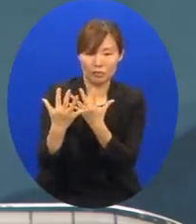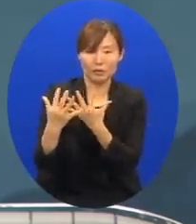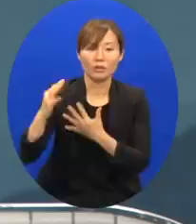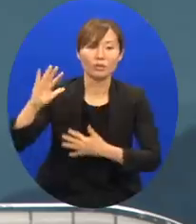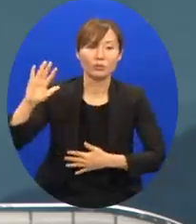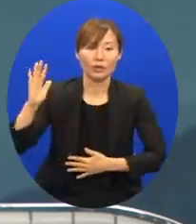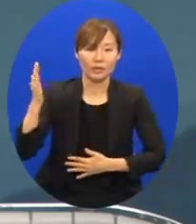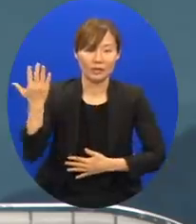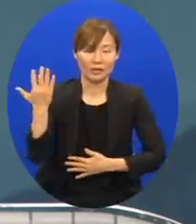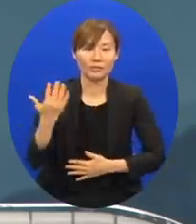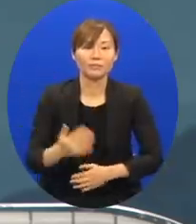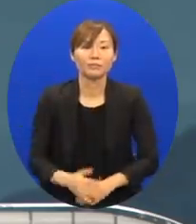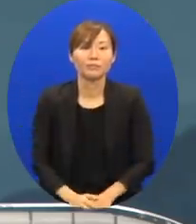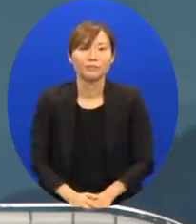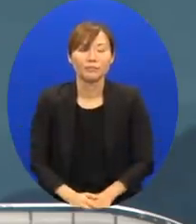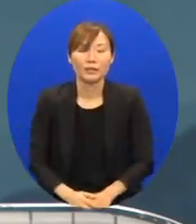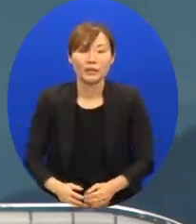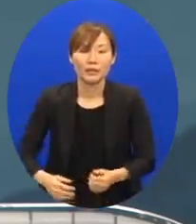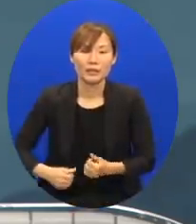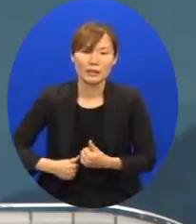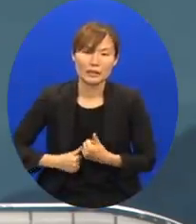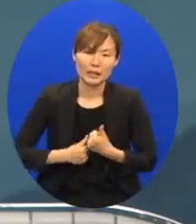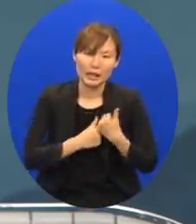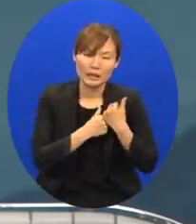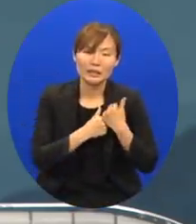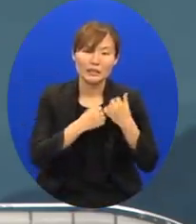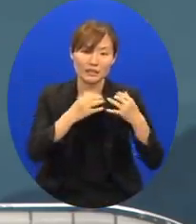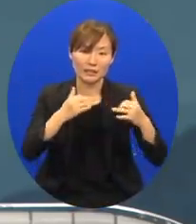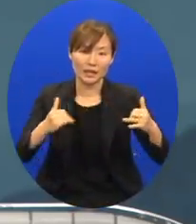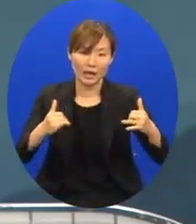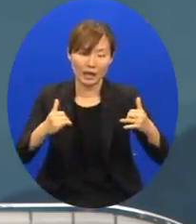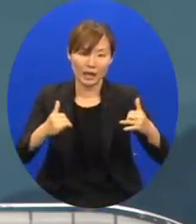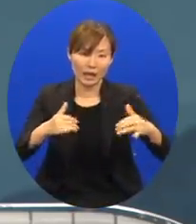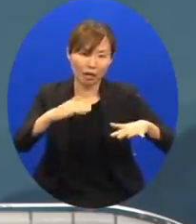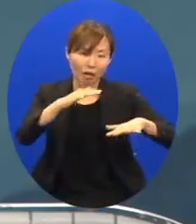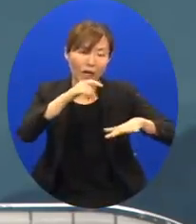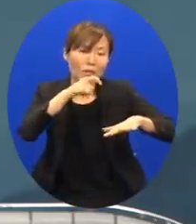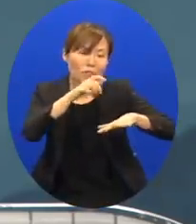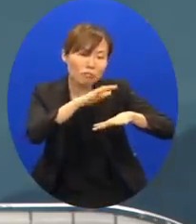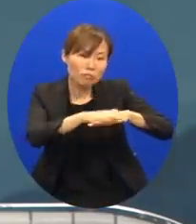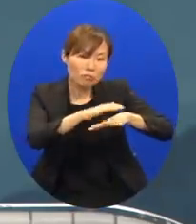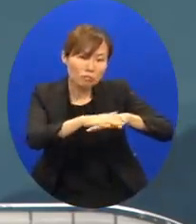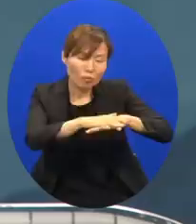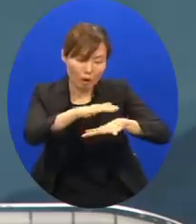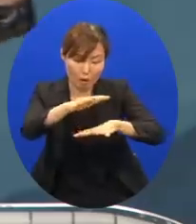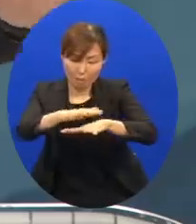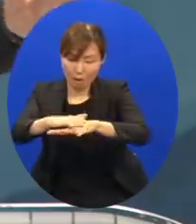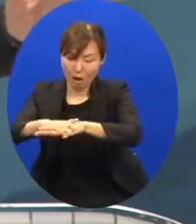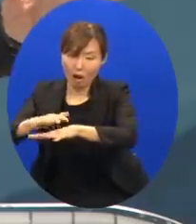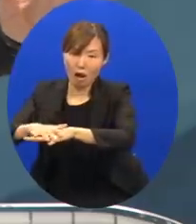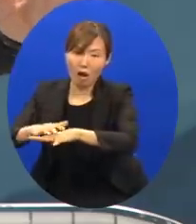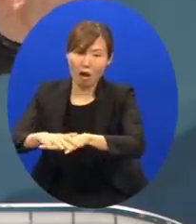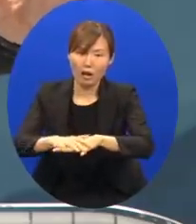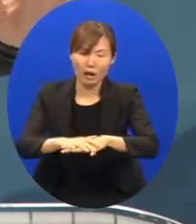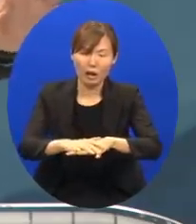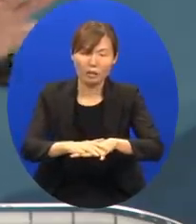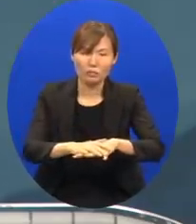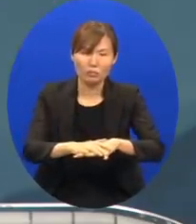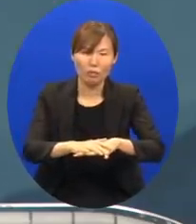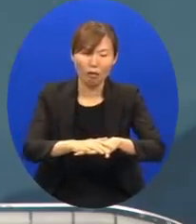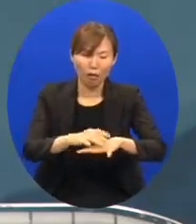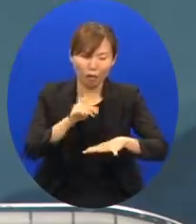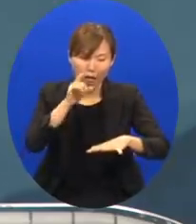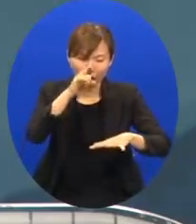게으른 자 에 그 논 밭 보니까 잡초가 우거져 있더라면